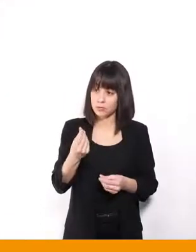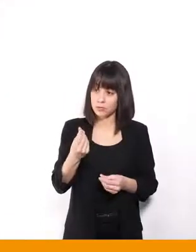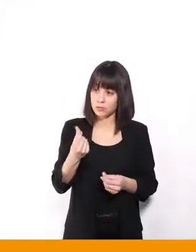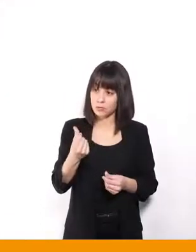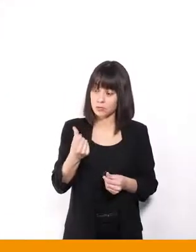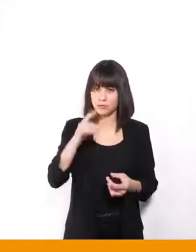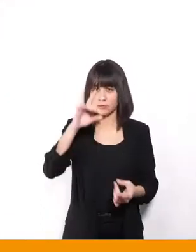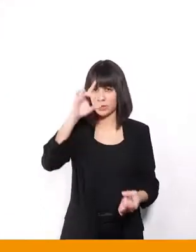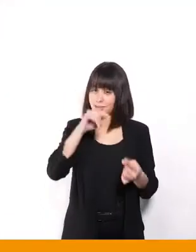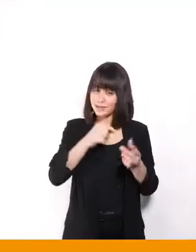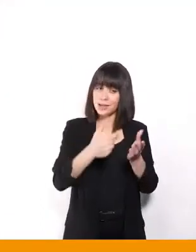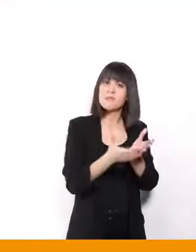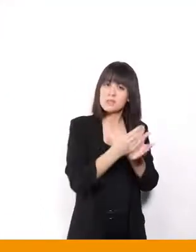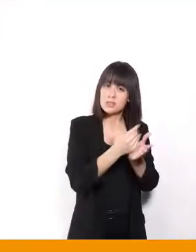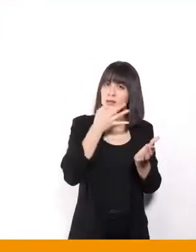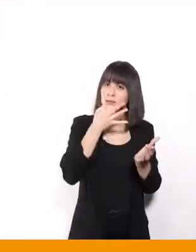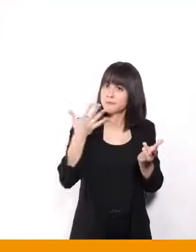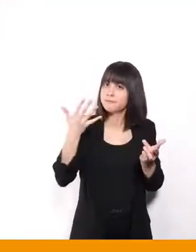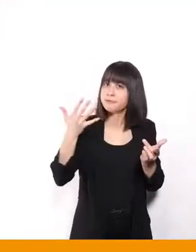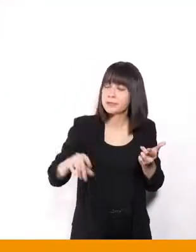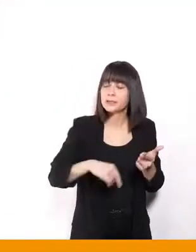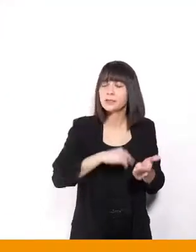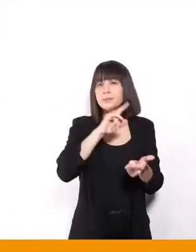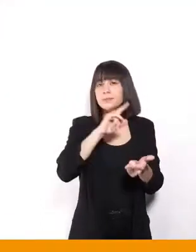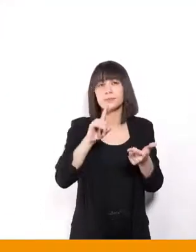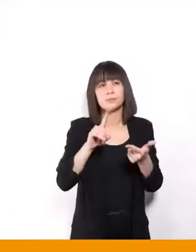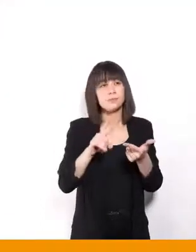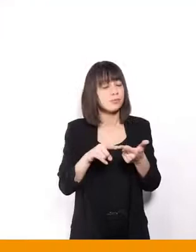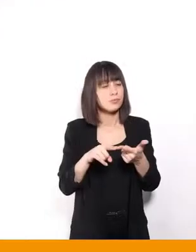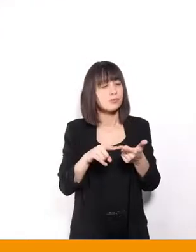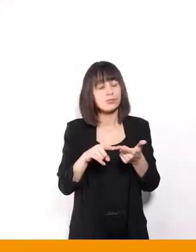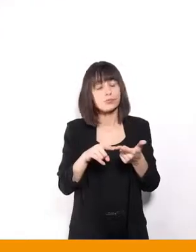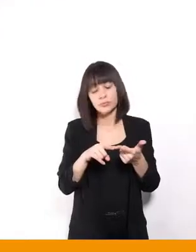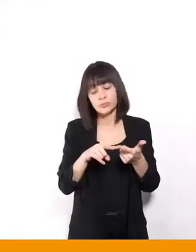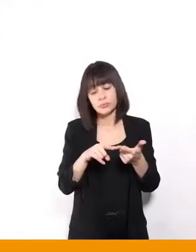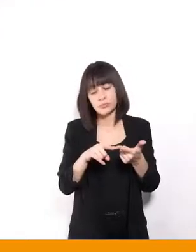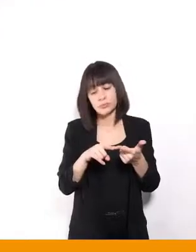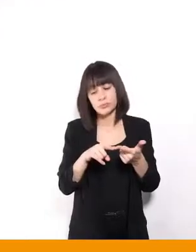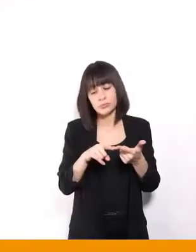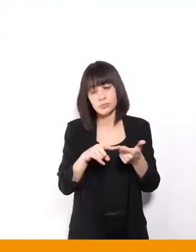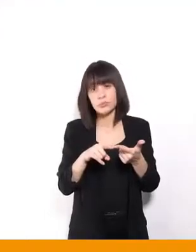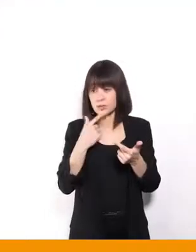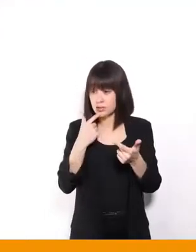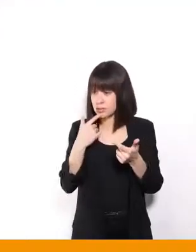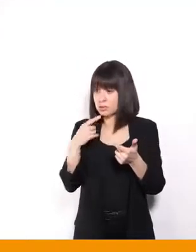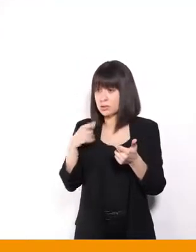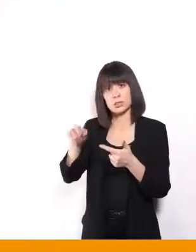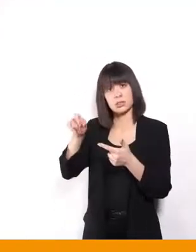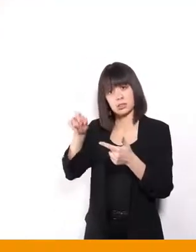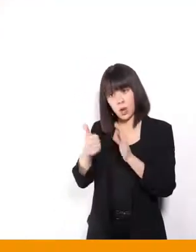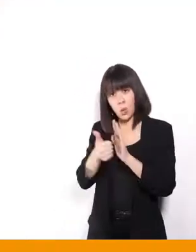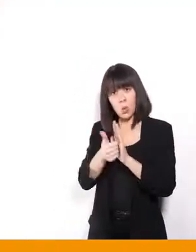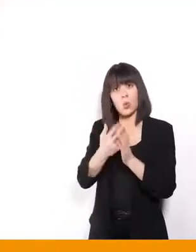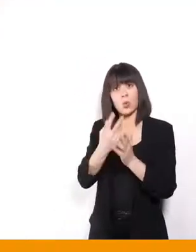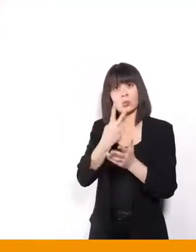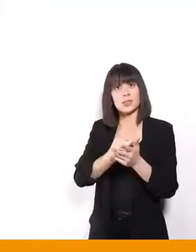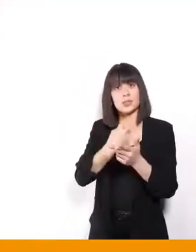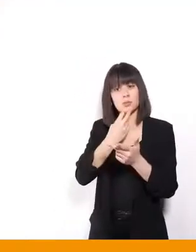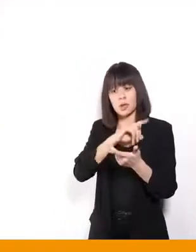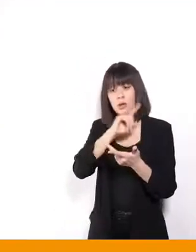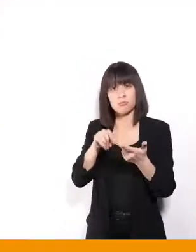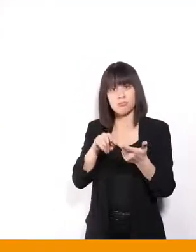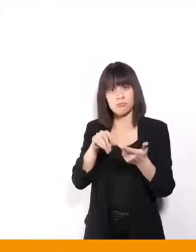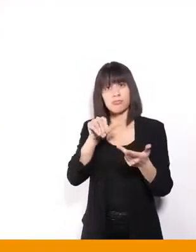salaires, je l'ai dit, que ce soit pour mon revenu citoyen, que ce soit pour la hache, que ce